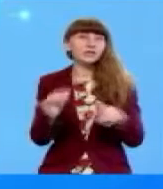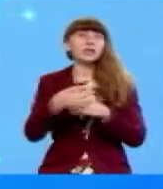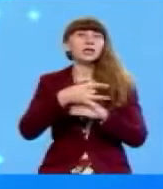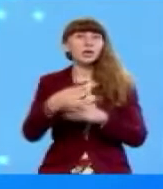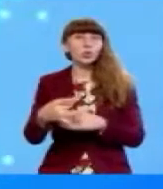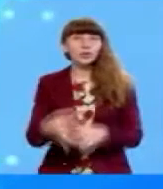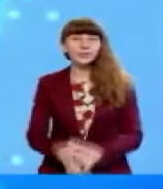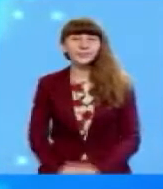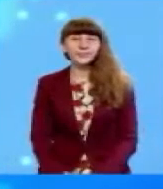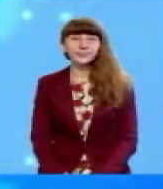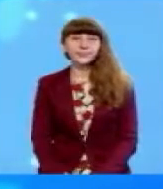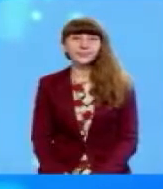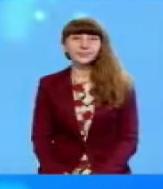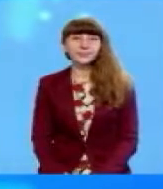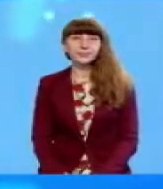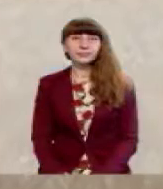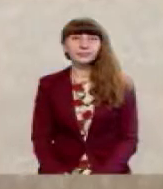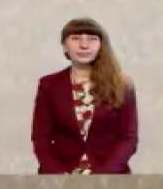сан салада өсім байқалады.